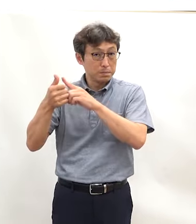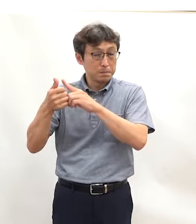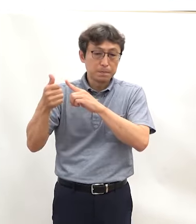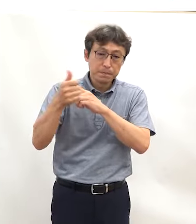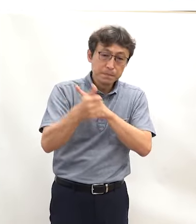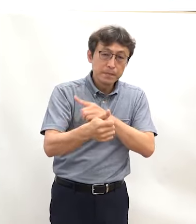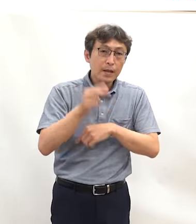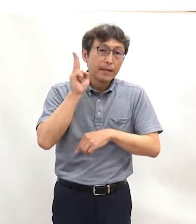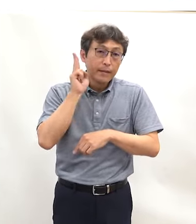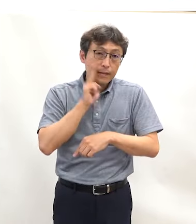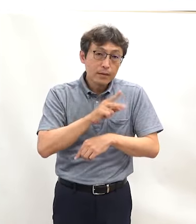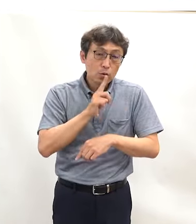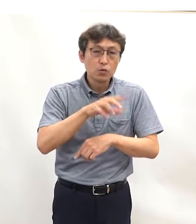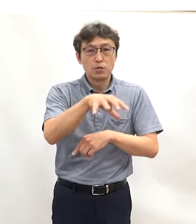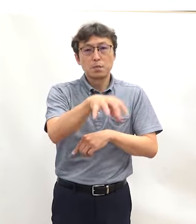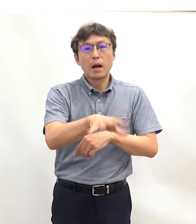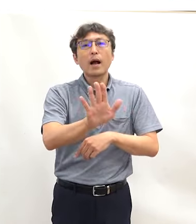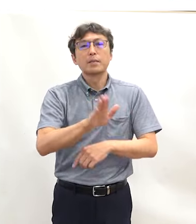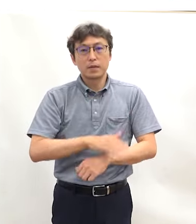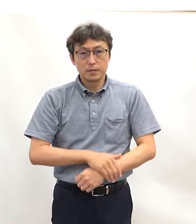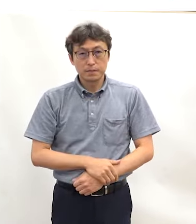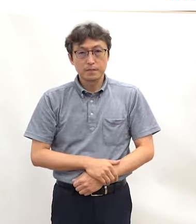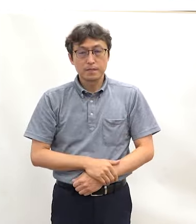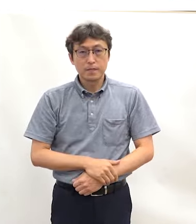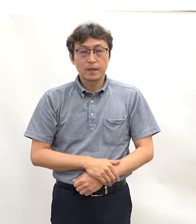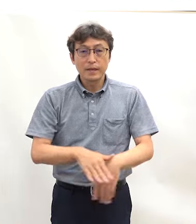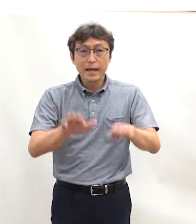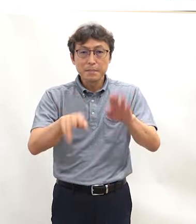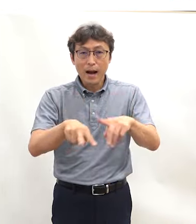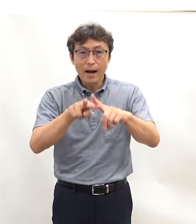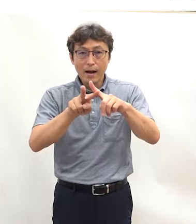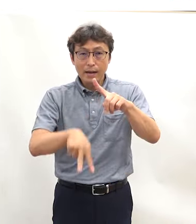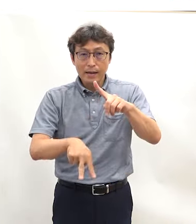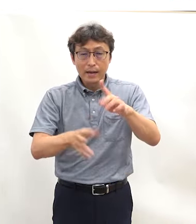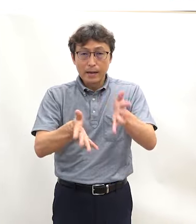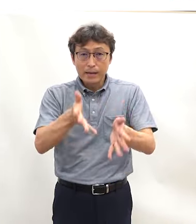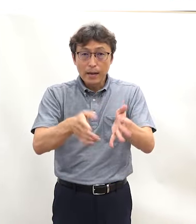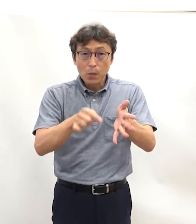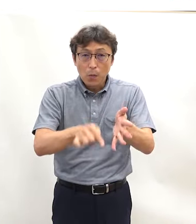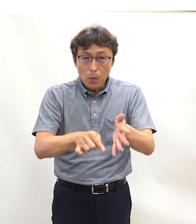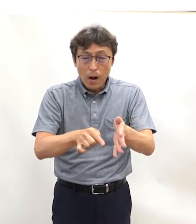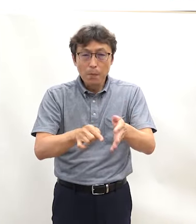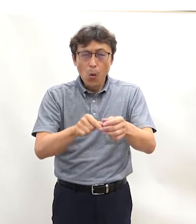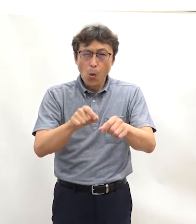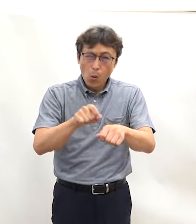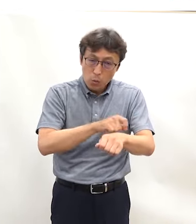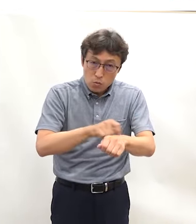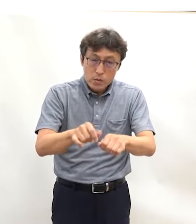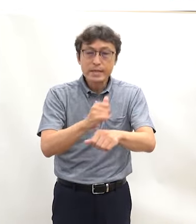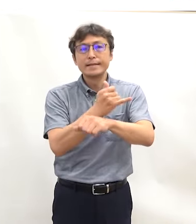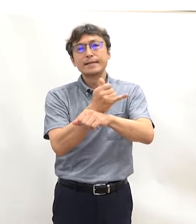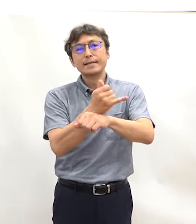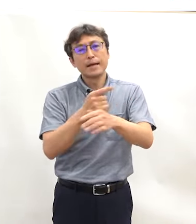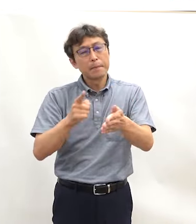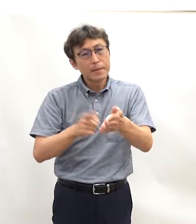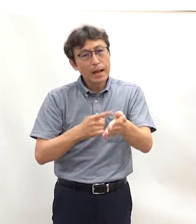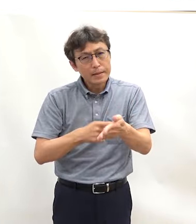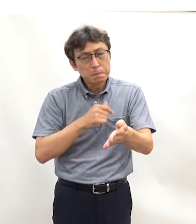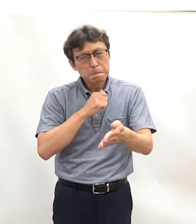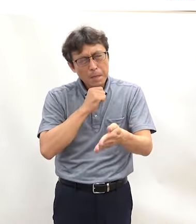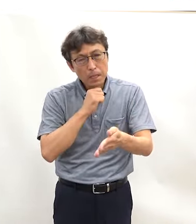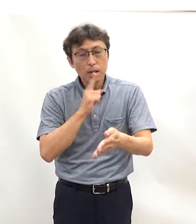ですね、介護に関しては非常に人材が少ない状況にありますので、その点ではより外国